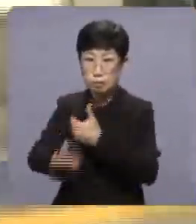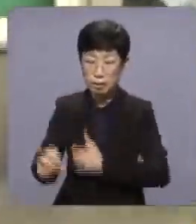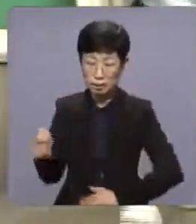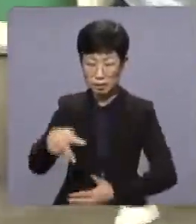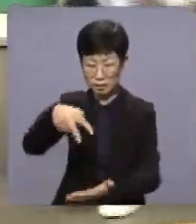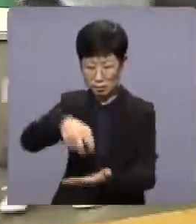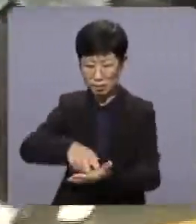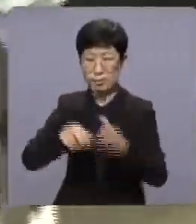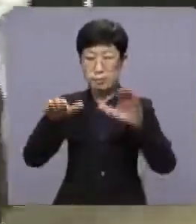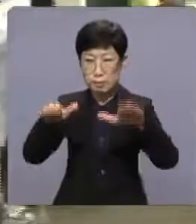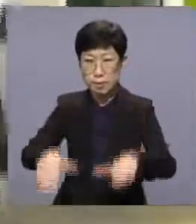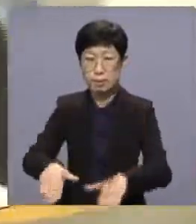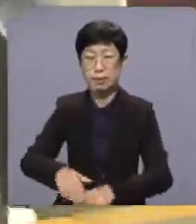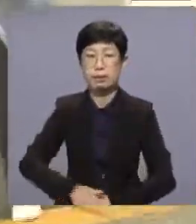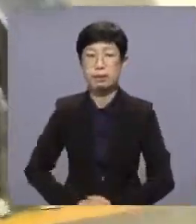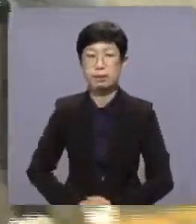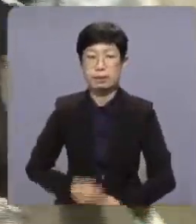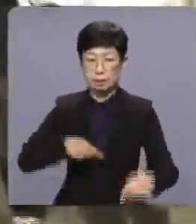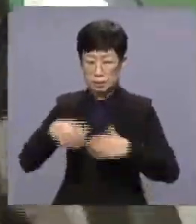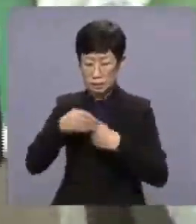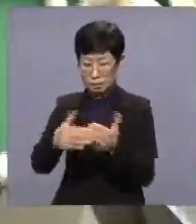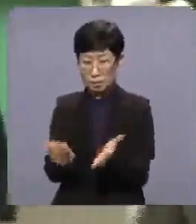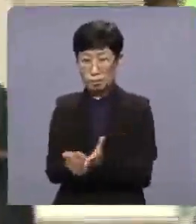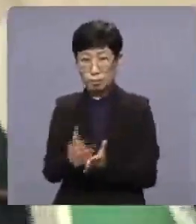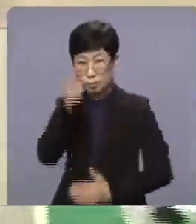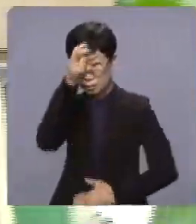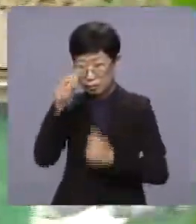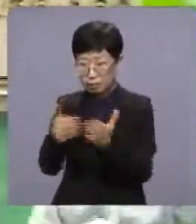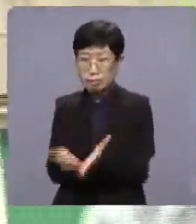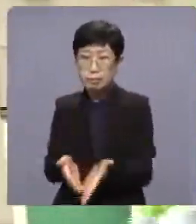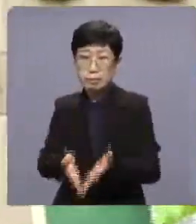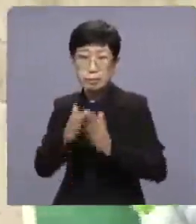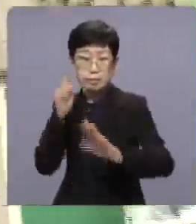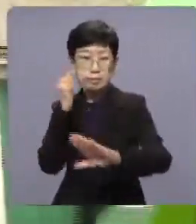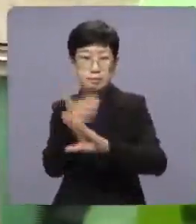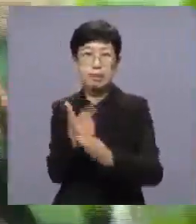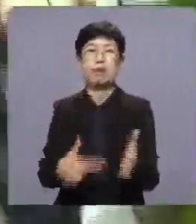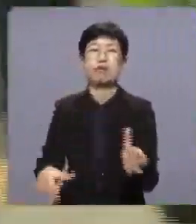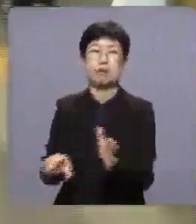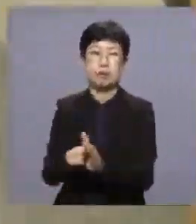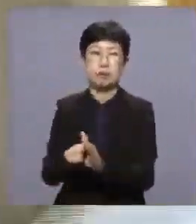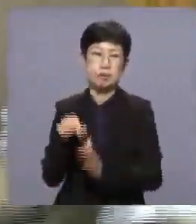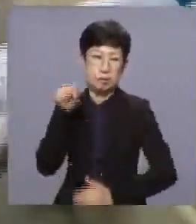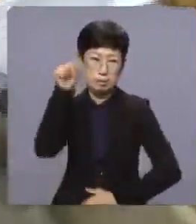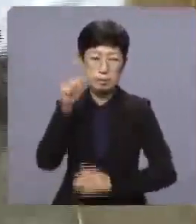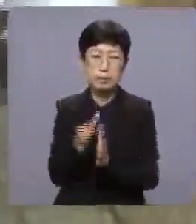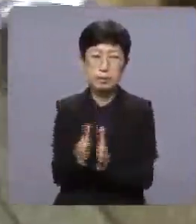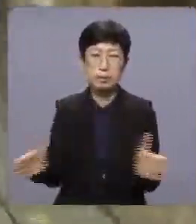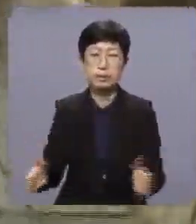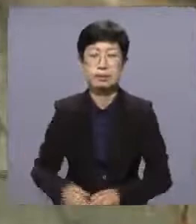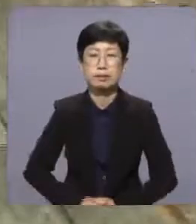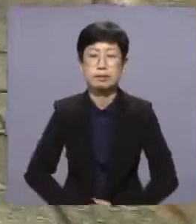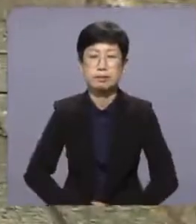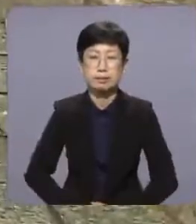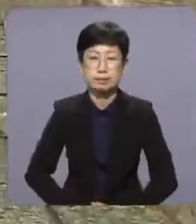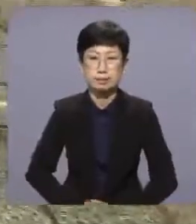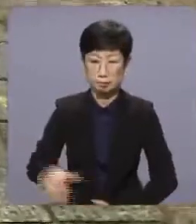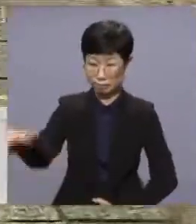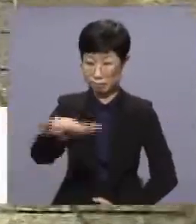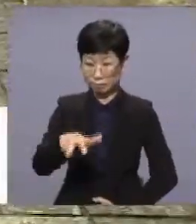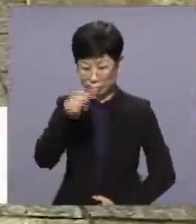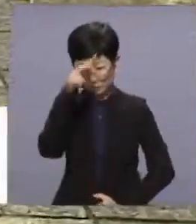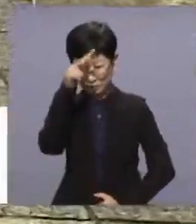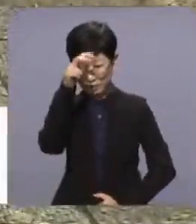반복합니다. 행정안전부 경찰국 신설에 반대하기 위해 삼보일배 시위에 나선 겁니다. 전국